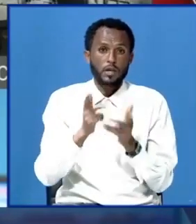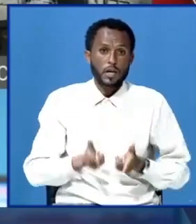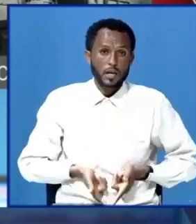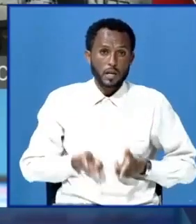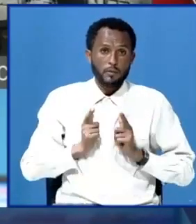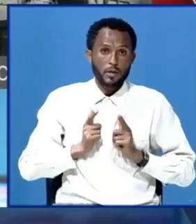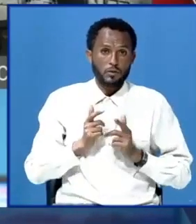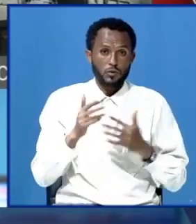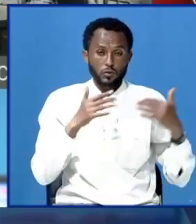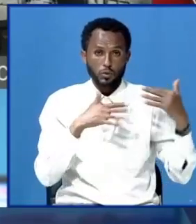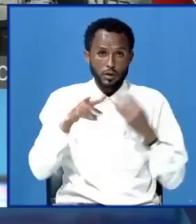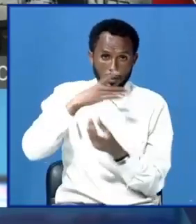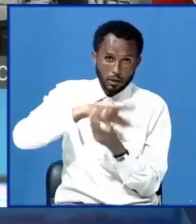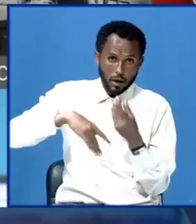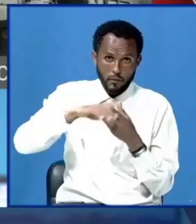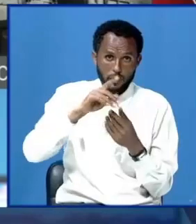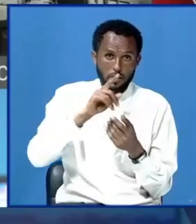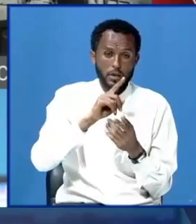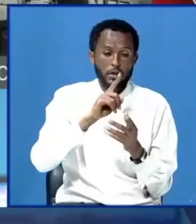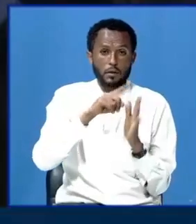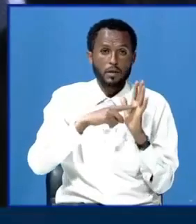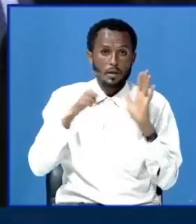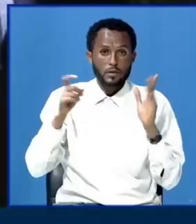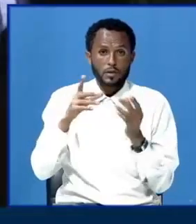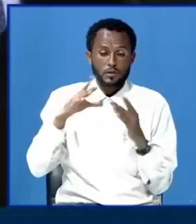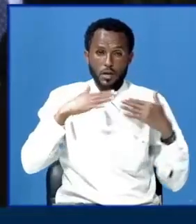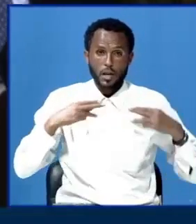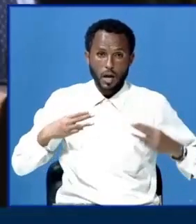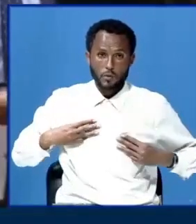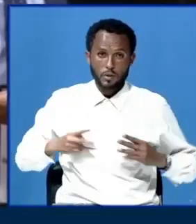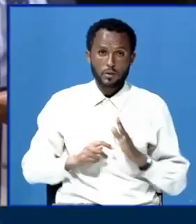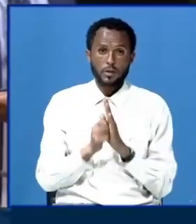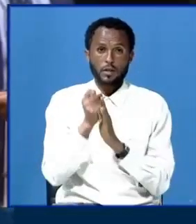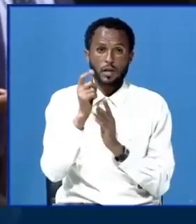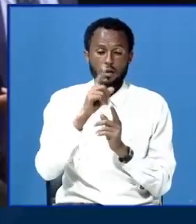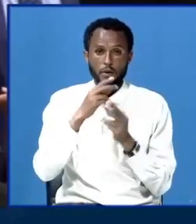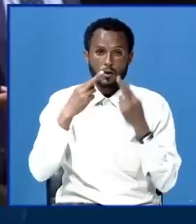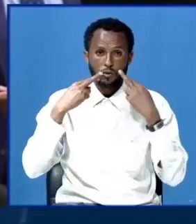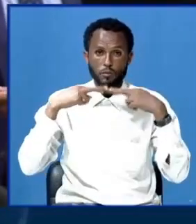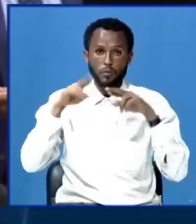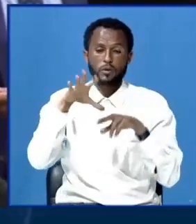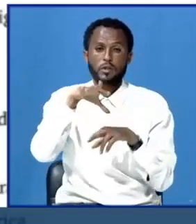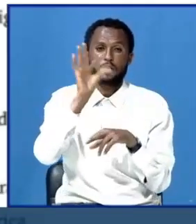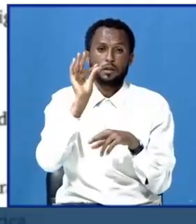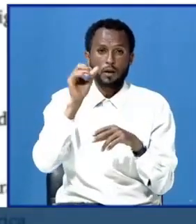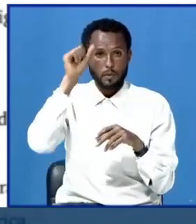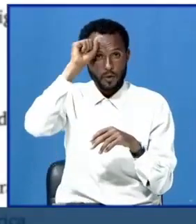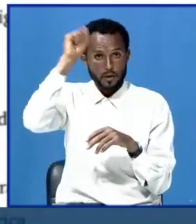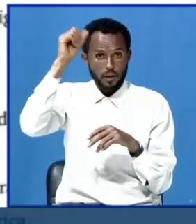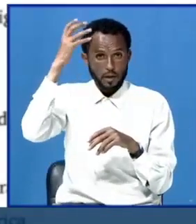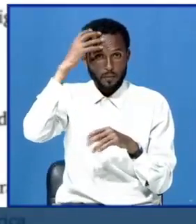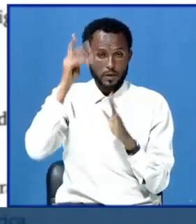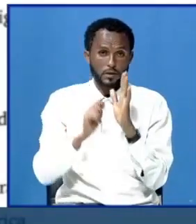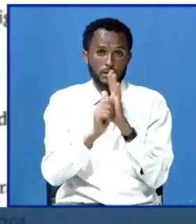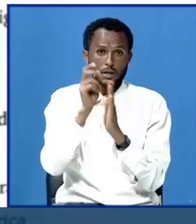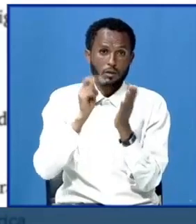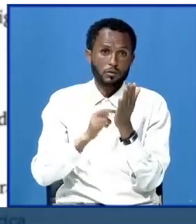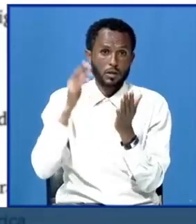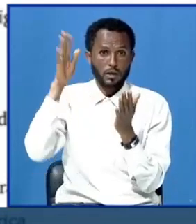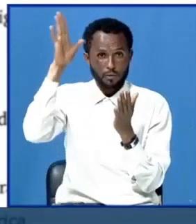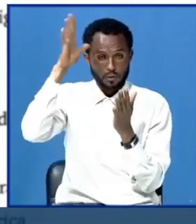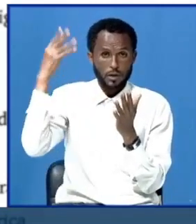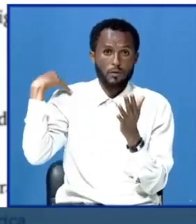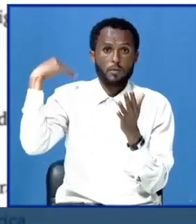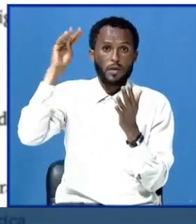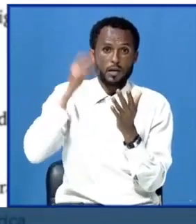እቲ ኩናት ዝካየደሉ ከባብን ንመግለጺ ወታደራዊ ኮማንድ ሰራዊት ትግራይን ብምጥቃስ ኣብ ምፅብጻብ ይርከባ። ፕሬዚዳንት መንግስቲ ትግራይ ዶክተር ደብረጽዮን ገብረ ሚካኤል